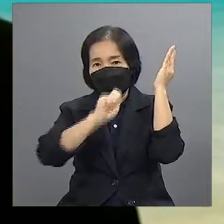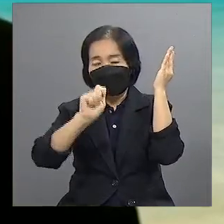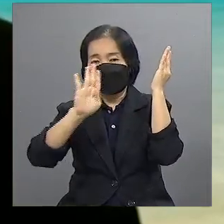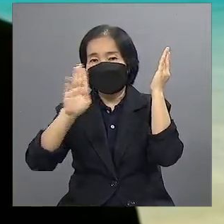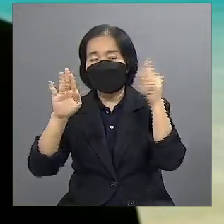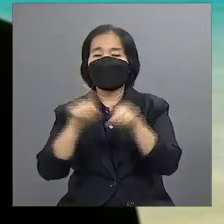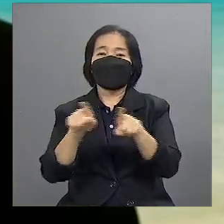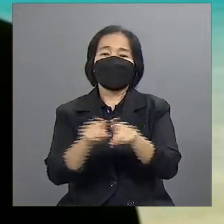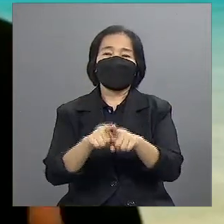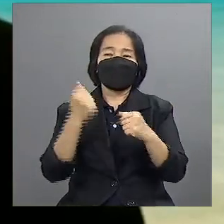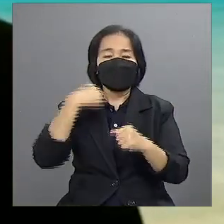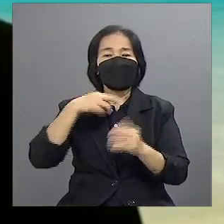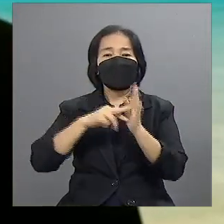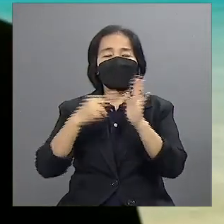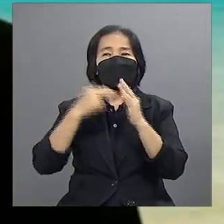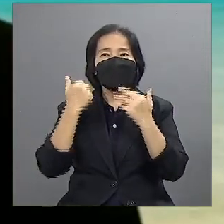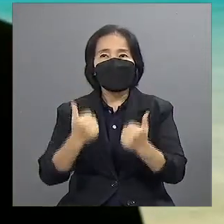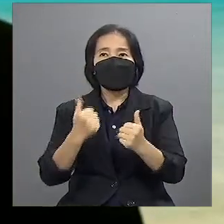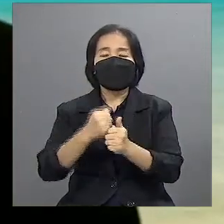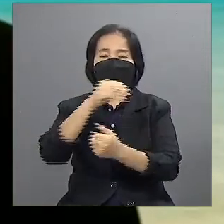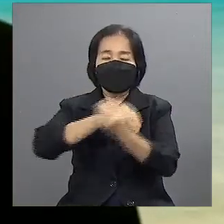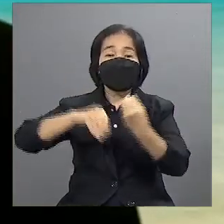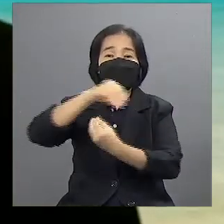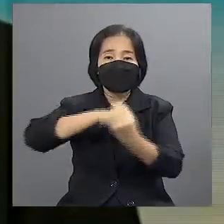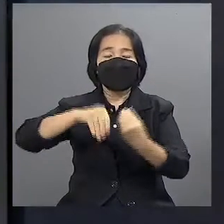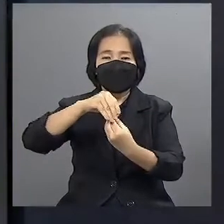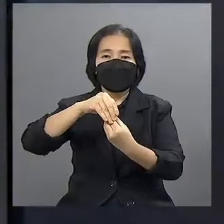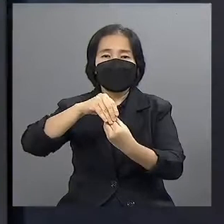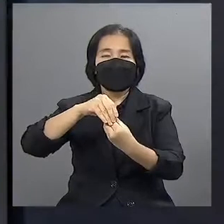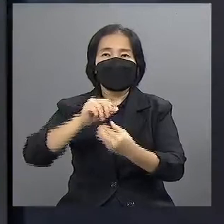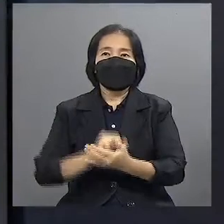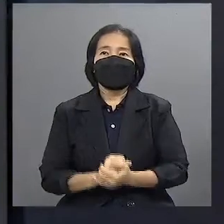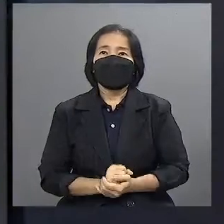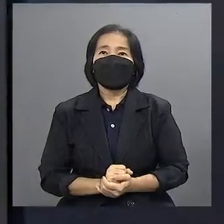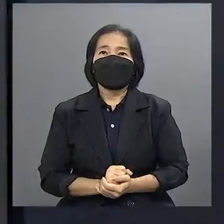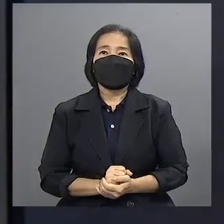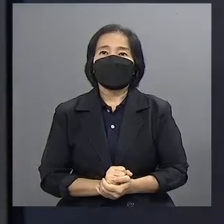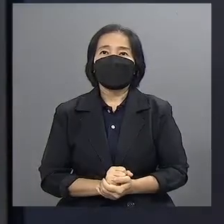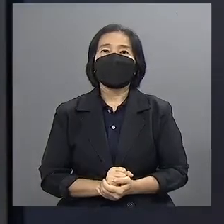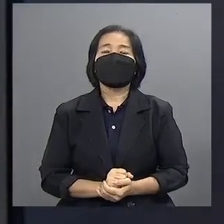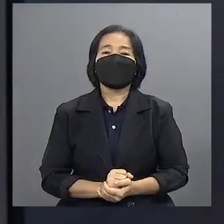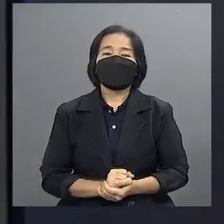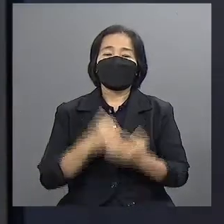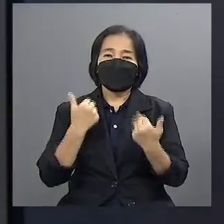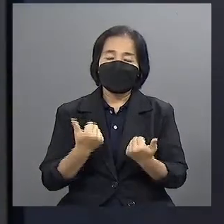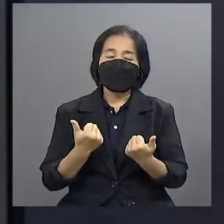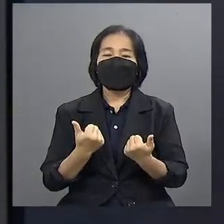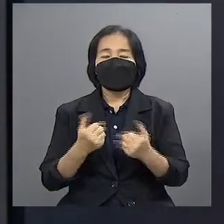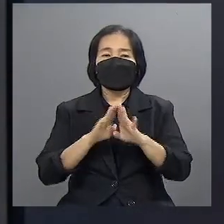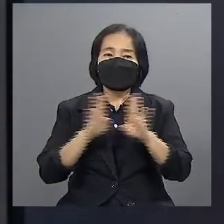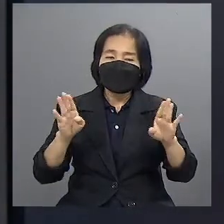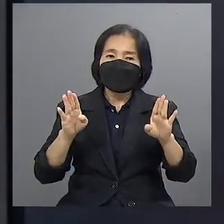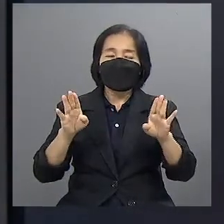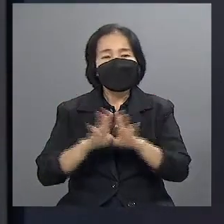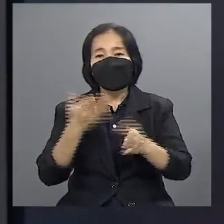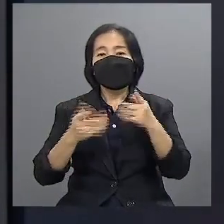ๆ ธกิจประมาณขนาดเล็ทดใ F.E. จะอยู่ยากเปิดไม่เปิดประเด็นึง แต่คู่ขนาดกันทั้งกระบีและ